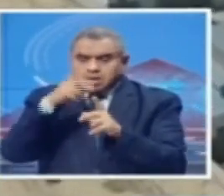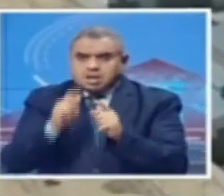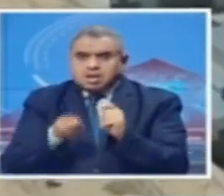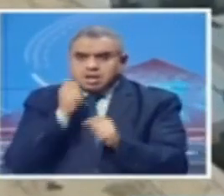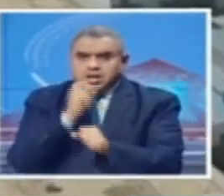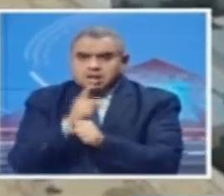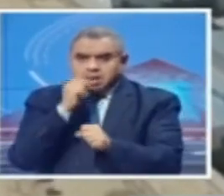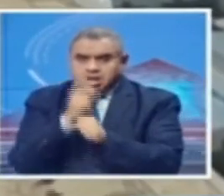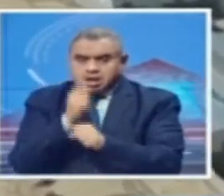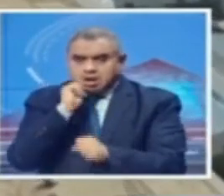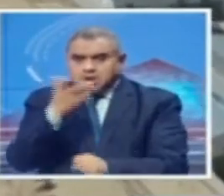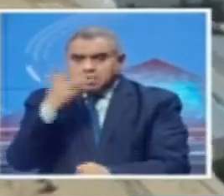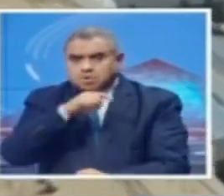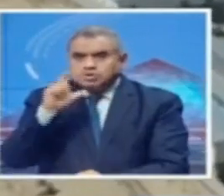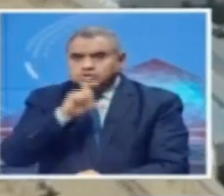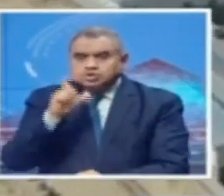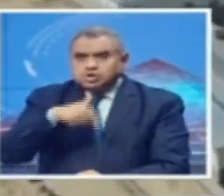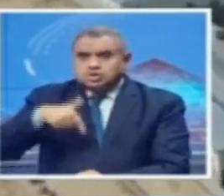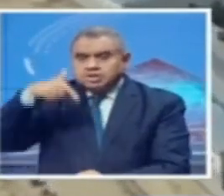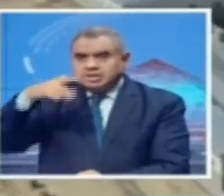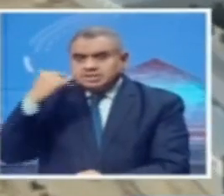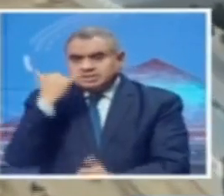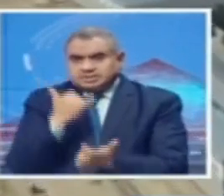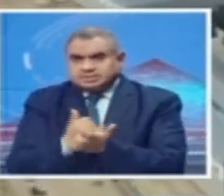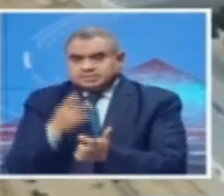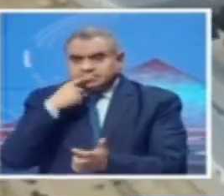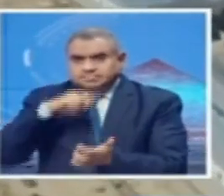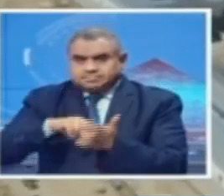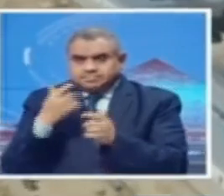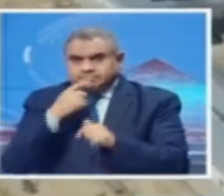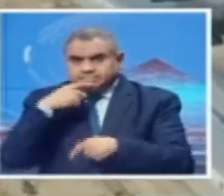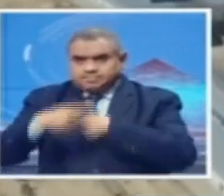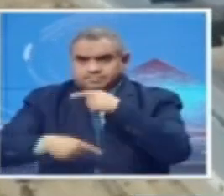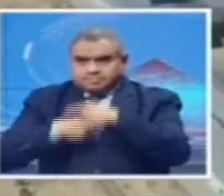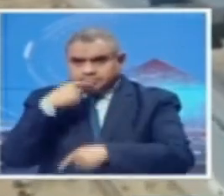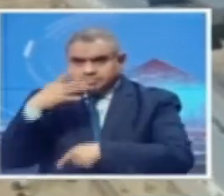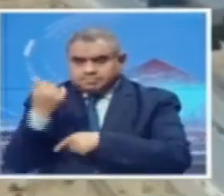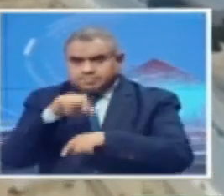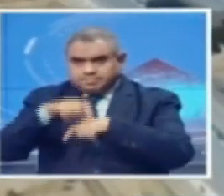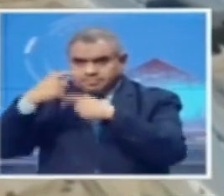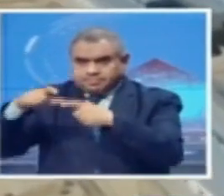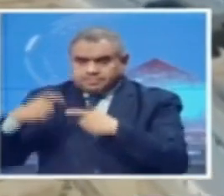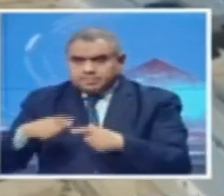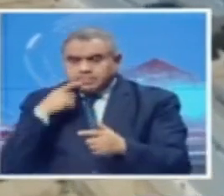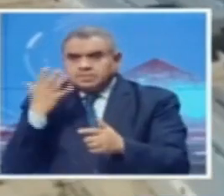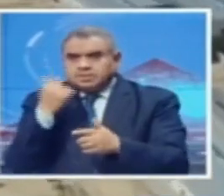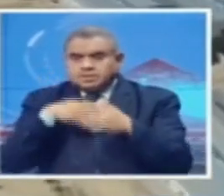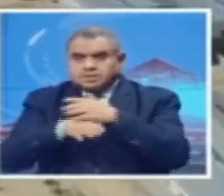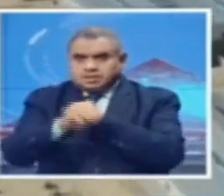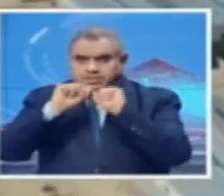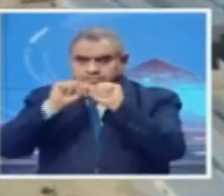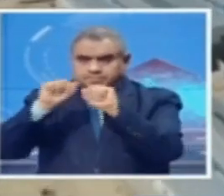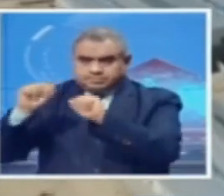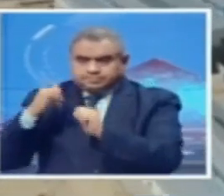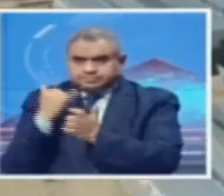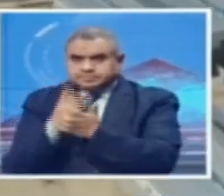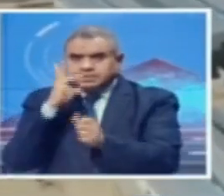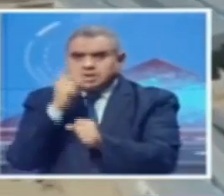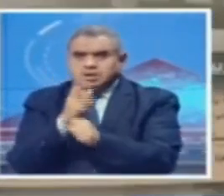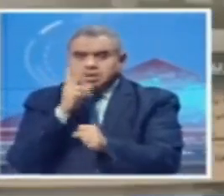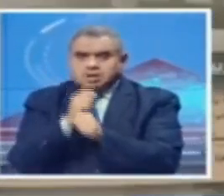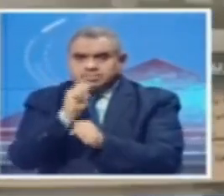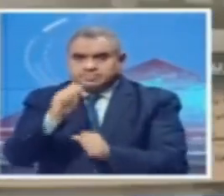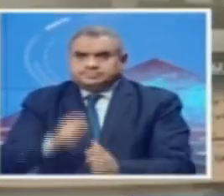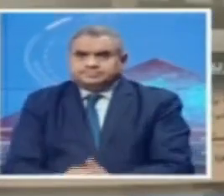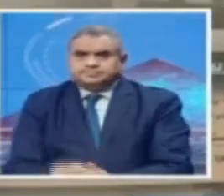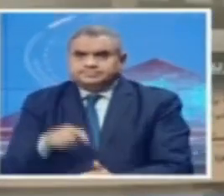الوحدات لمدة 6 أشهر تيسيرا على رواد الأعمال بالنسبة للوحدات المتاحة بالنظام الإيجار.